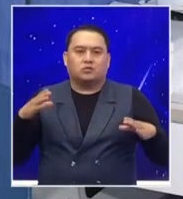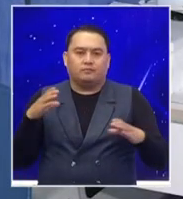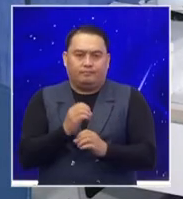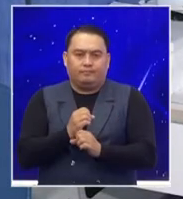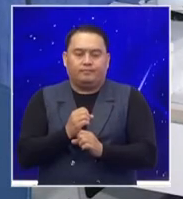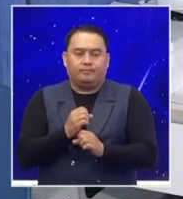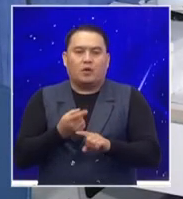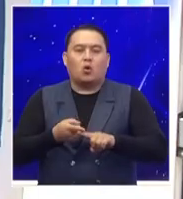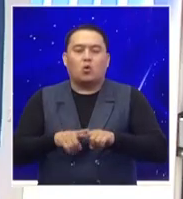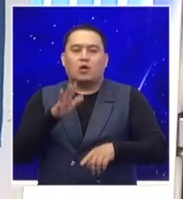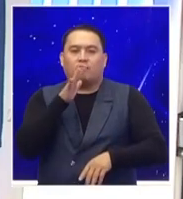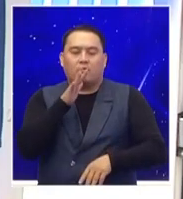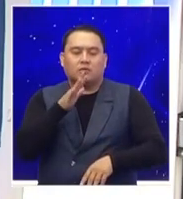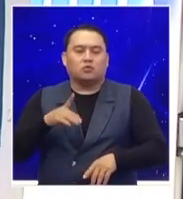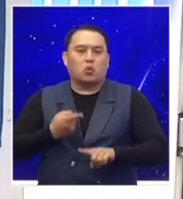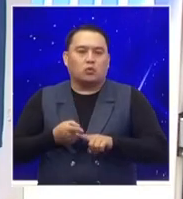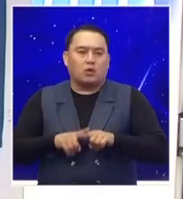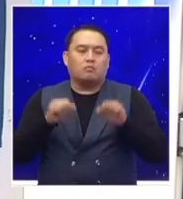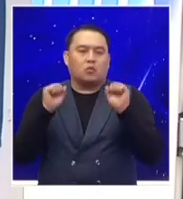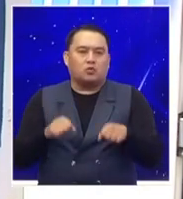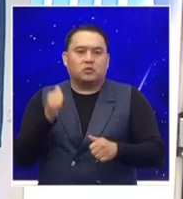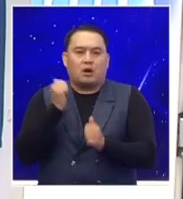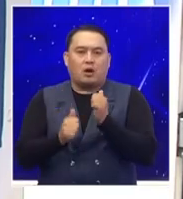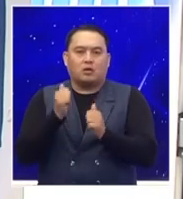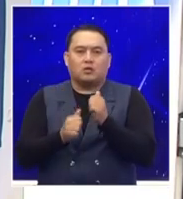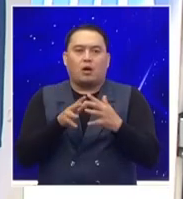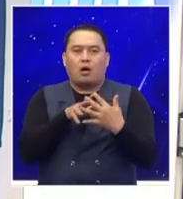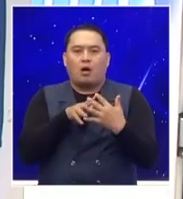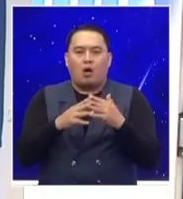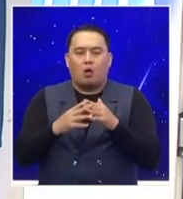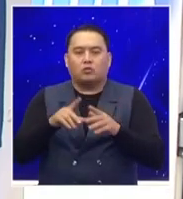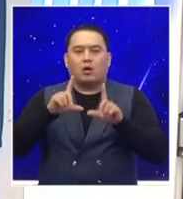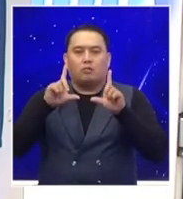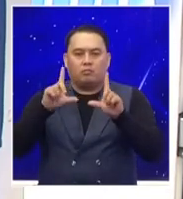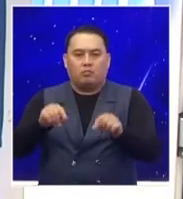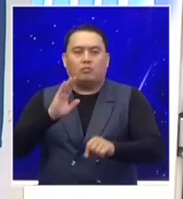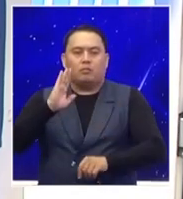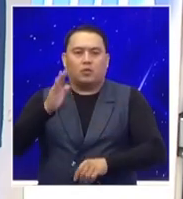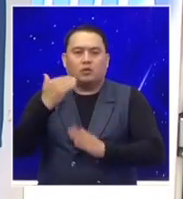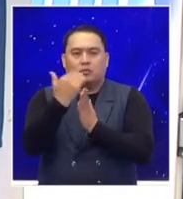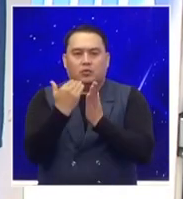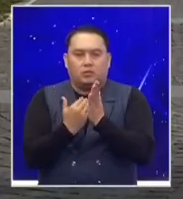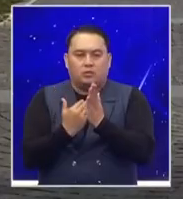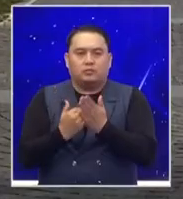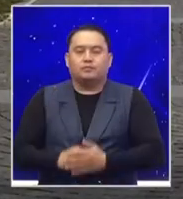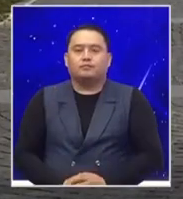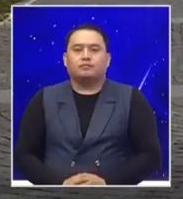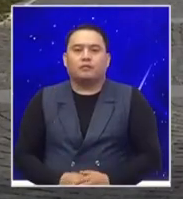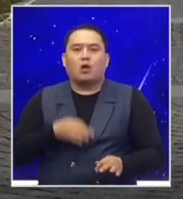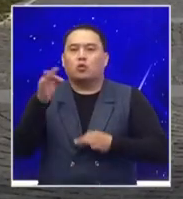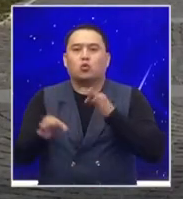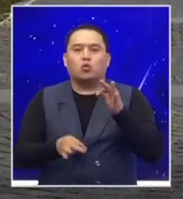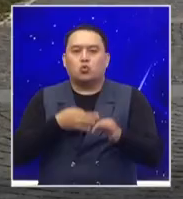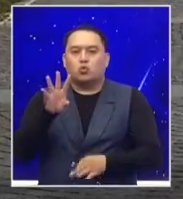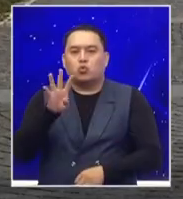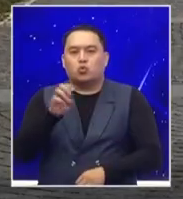бола бермейді. Біз мүмкіндігінше жиі ауылды жерлерге барып тұрамыз график бойынша. Тәулігіне 400